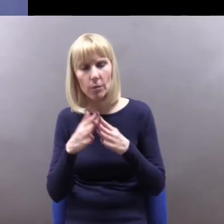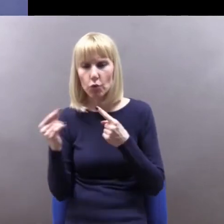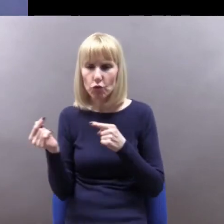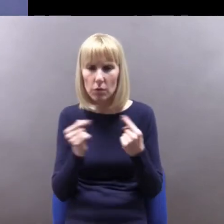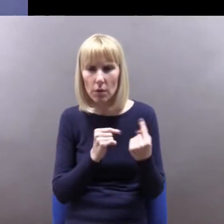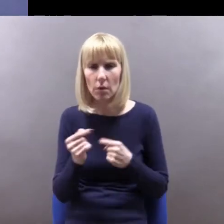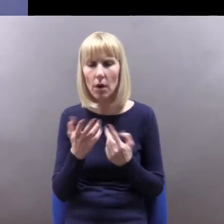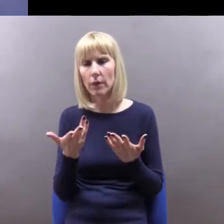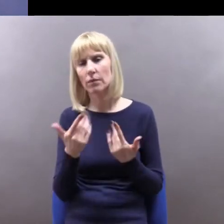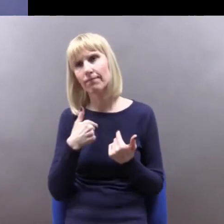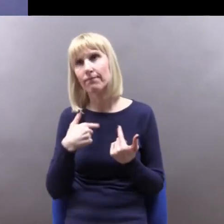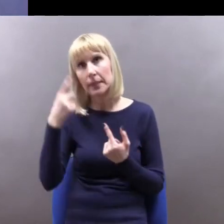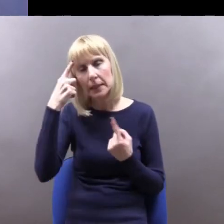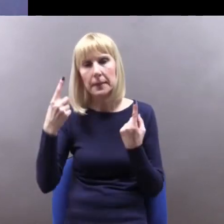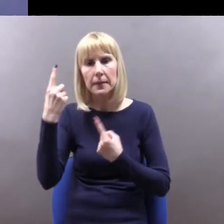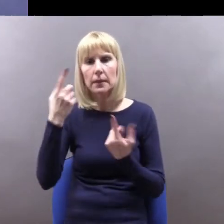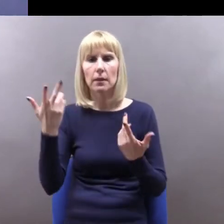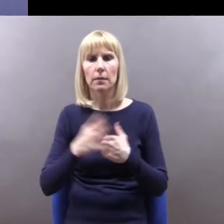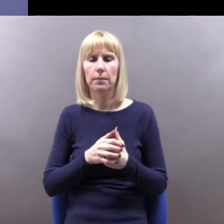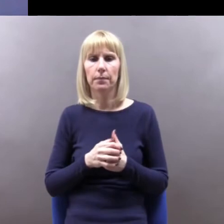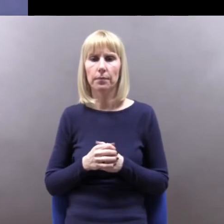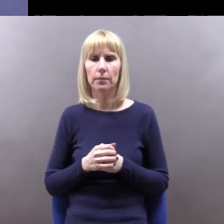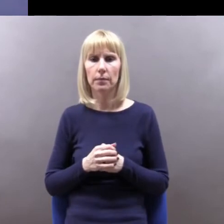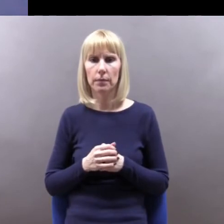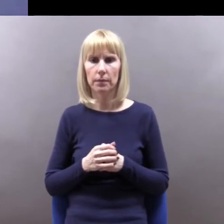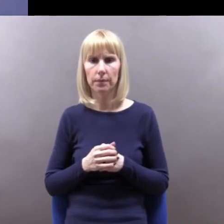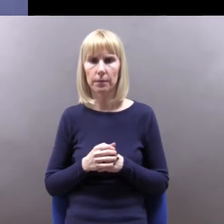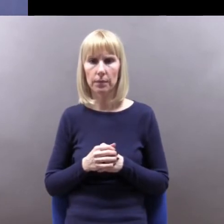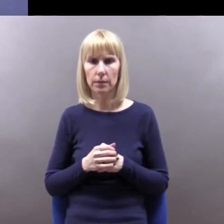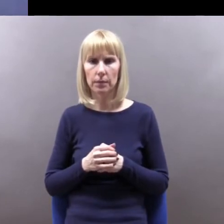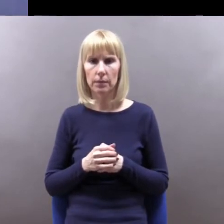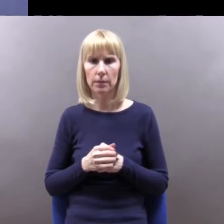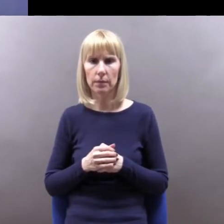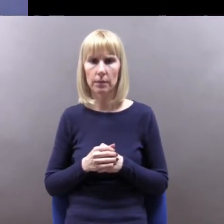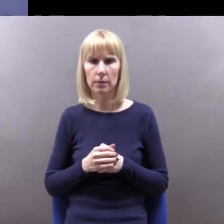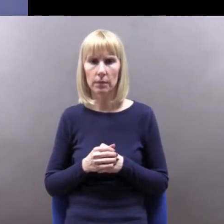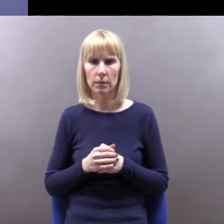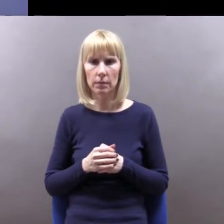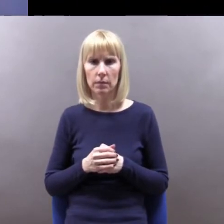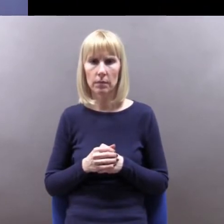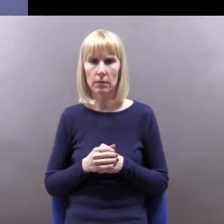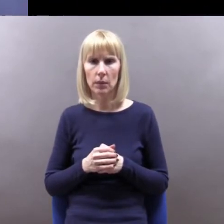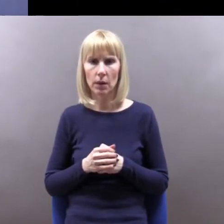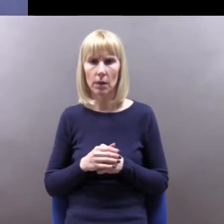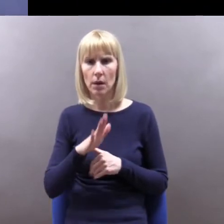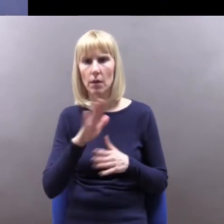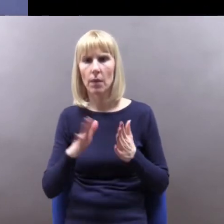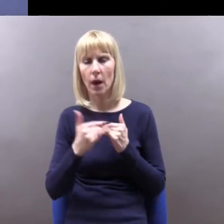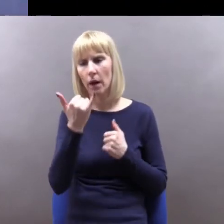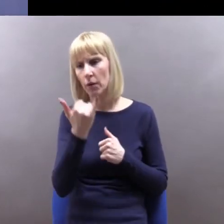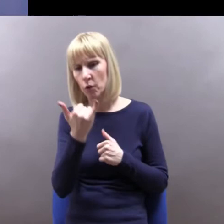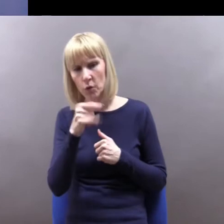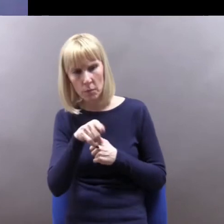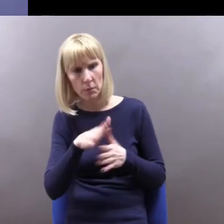dywagować, ale tak myślę. No, ale z drugiej strony no, to później wiadomo, że te dzieci no, też mają swoje